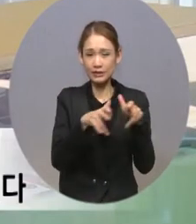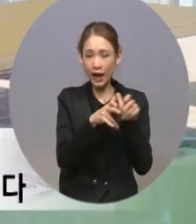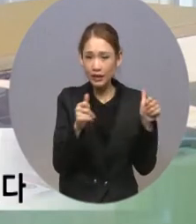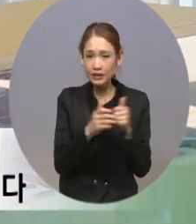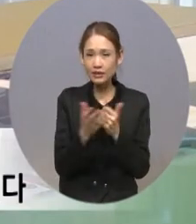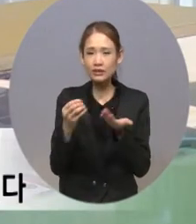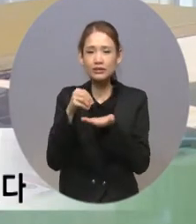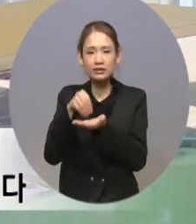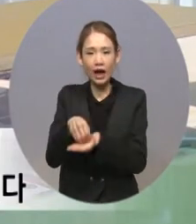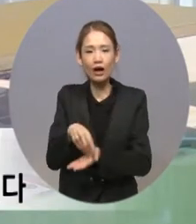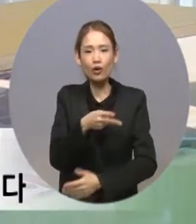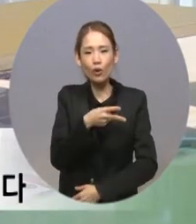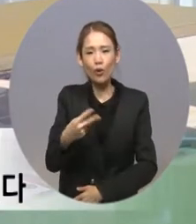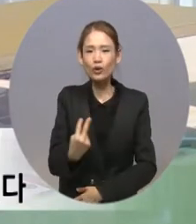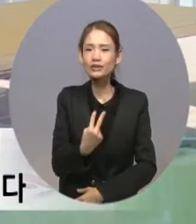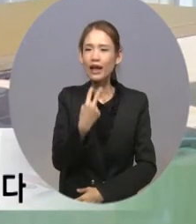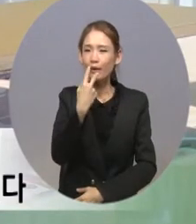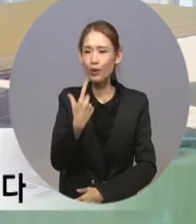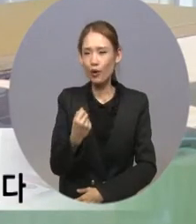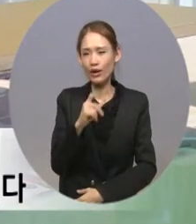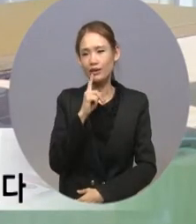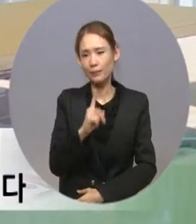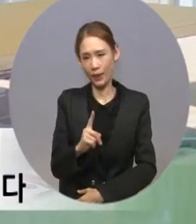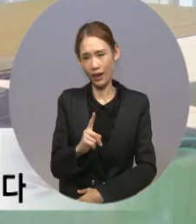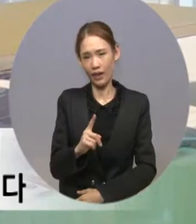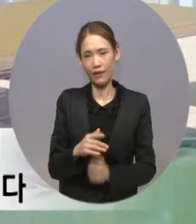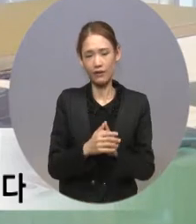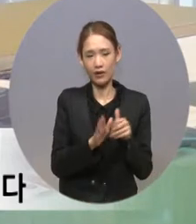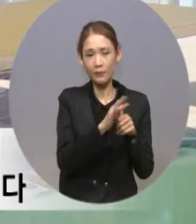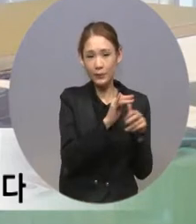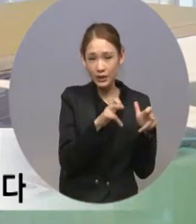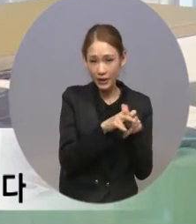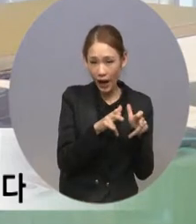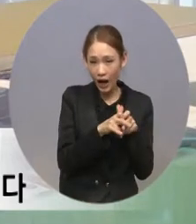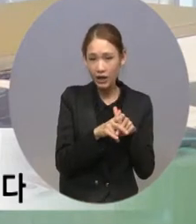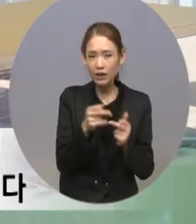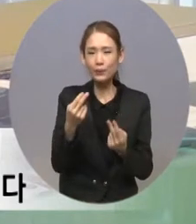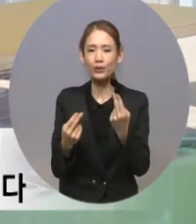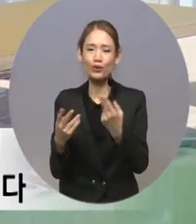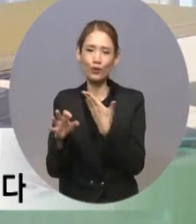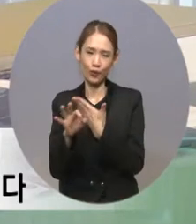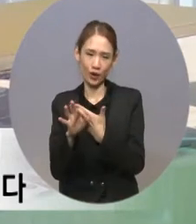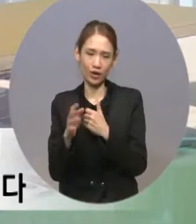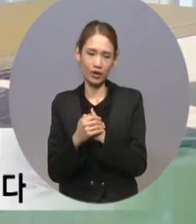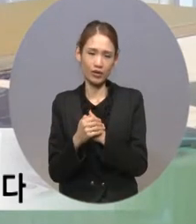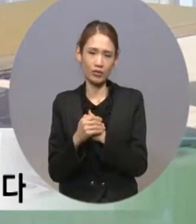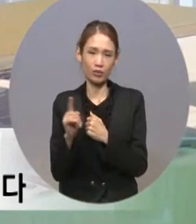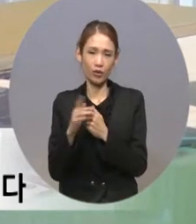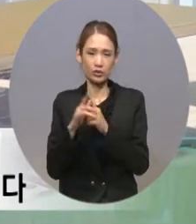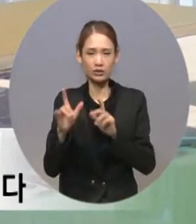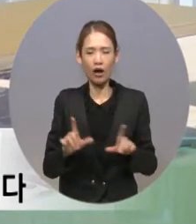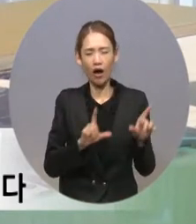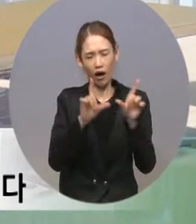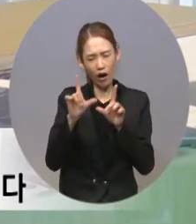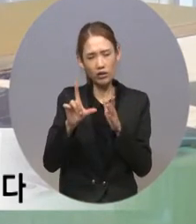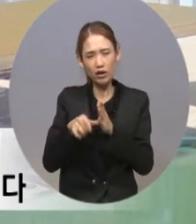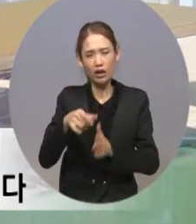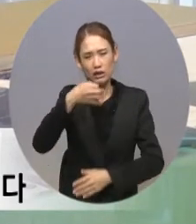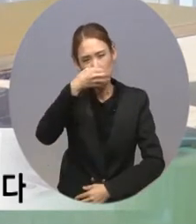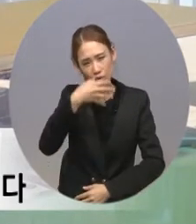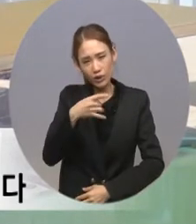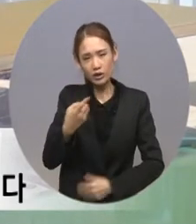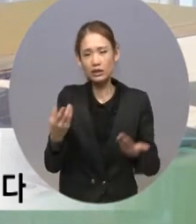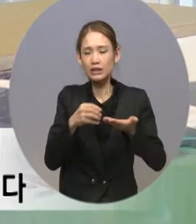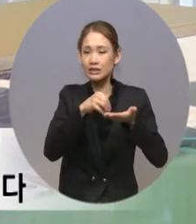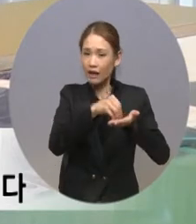장애인에게 일자리는 생명과도 같다란 말이 있습니다. 비장애인에 비해서 살아가는 게 힘들 때